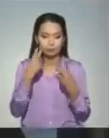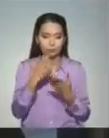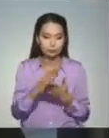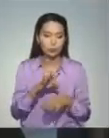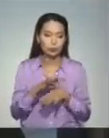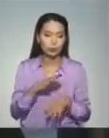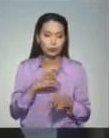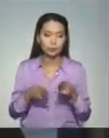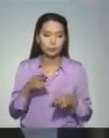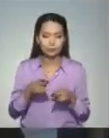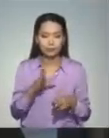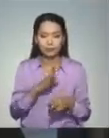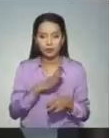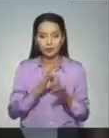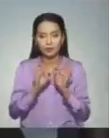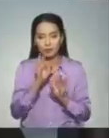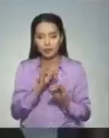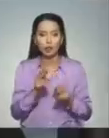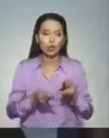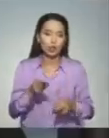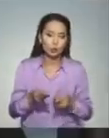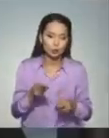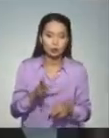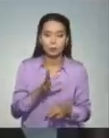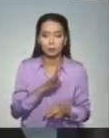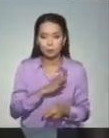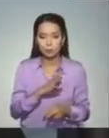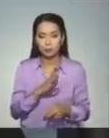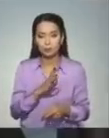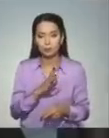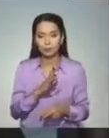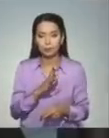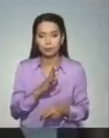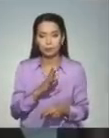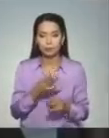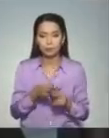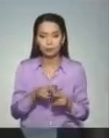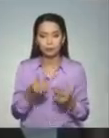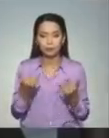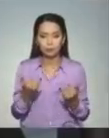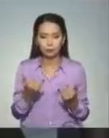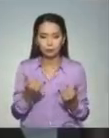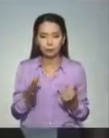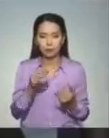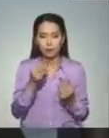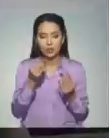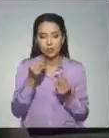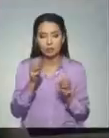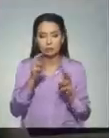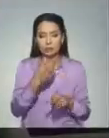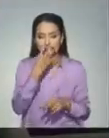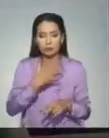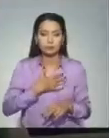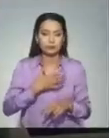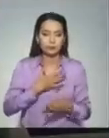операции, травматологические операции, хирургические операции. Двое детей у нас находятся на искусственной вентиляции легких.